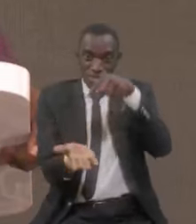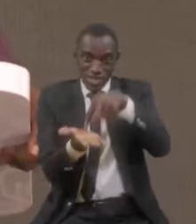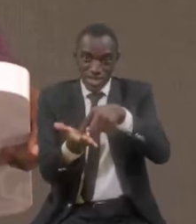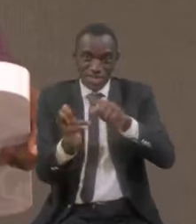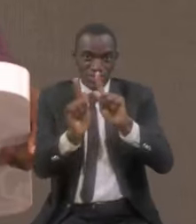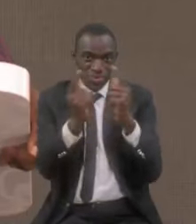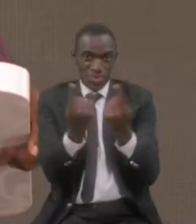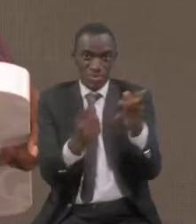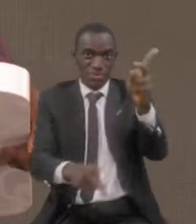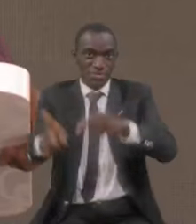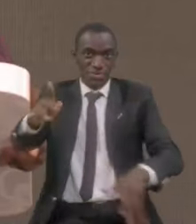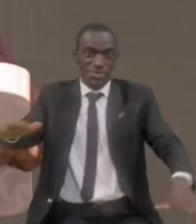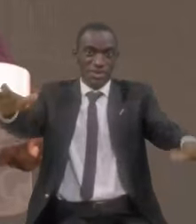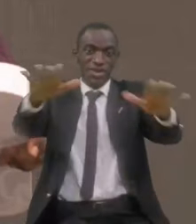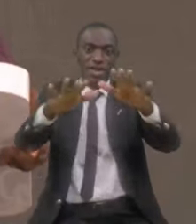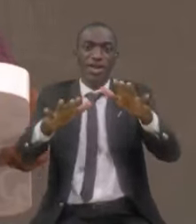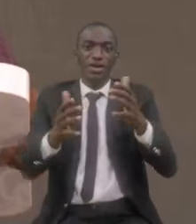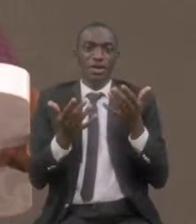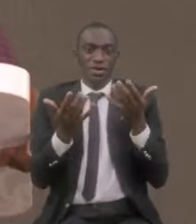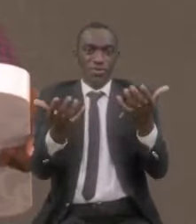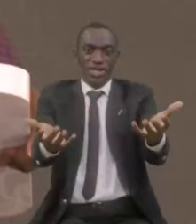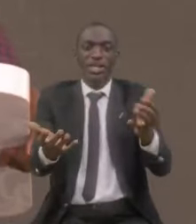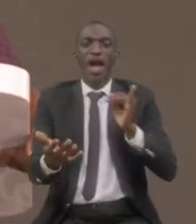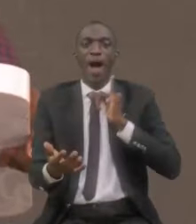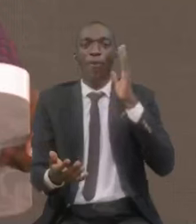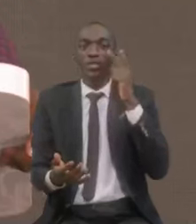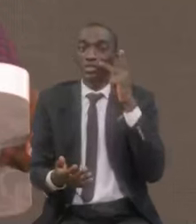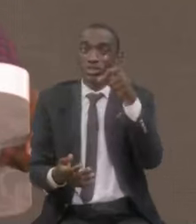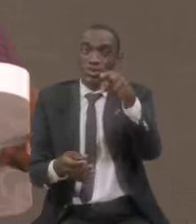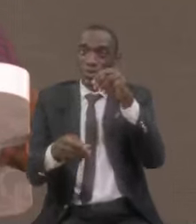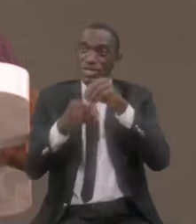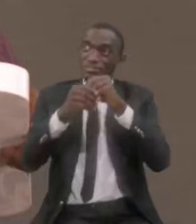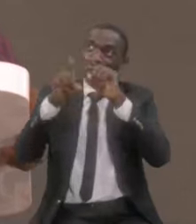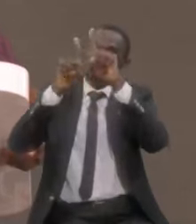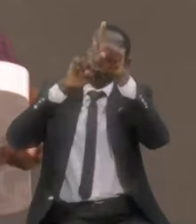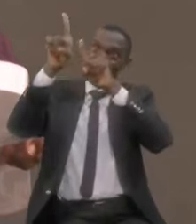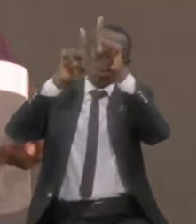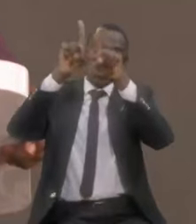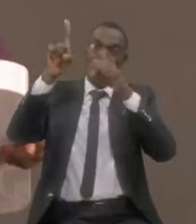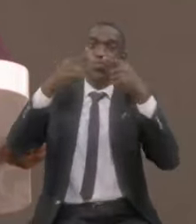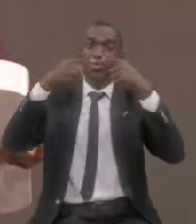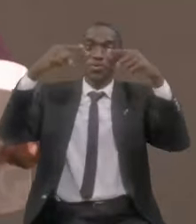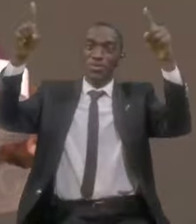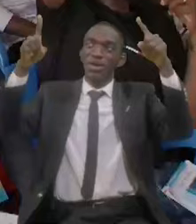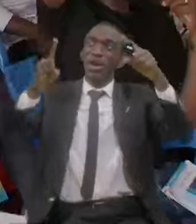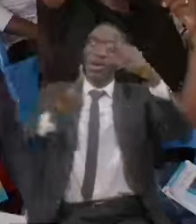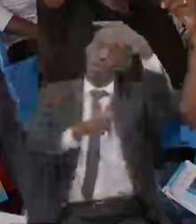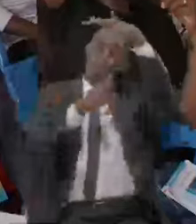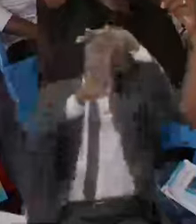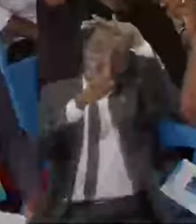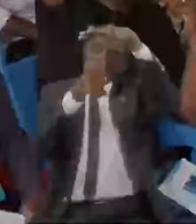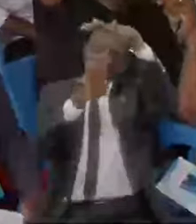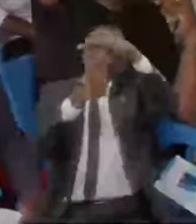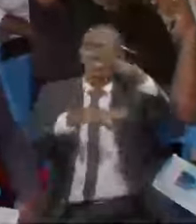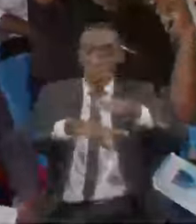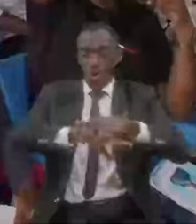De ce rassemblement, je te verrai en haut. Je te verrai très élevé sur la